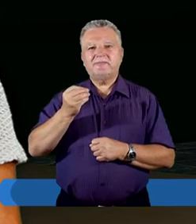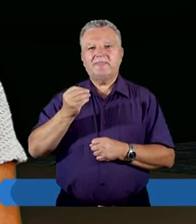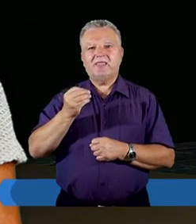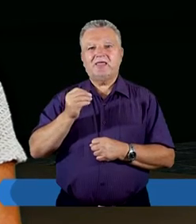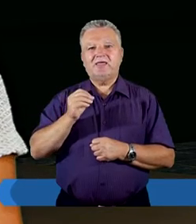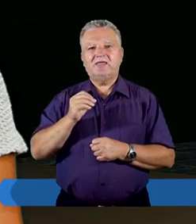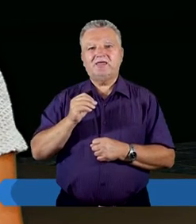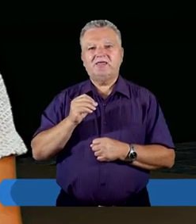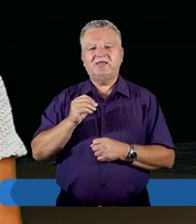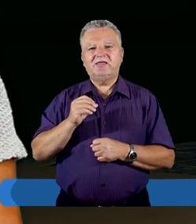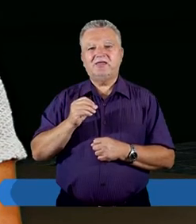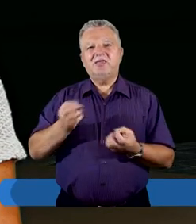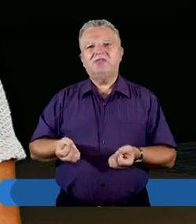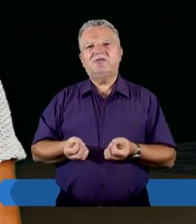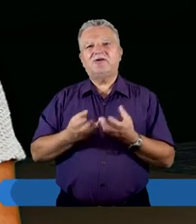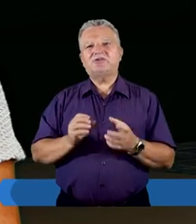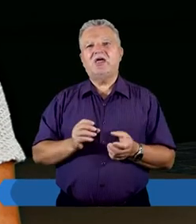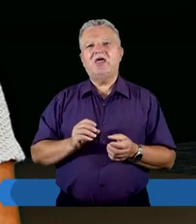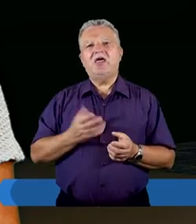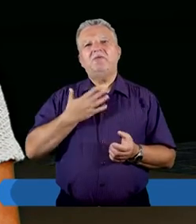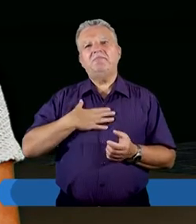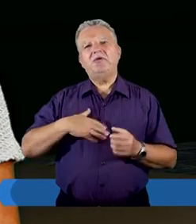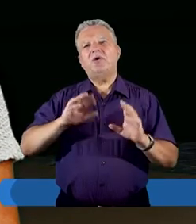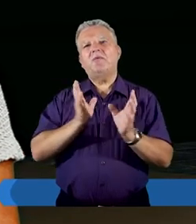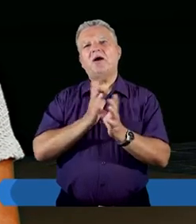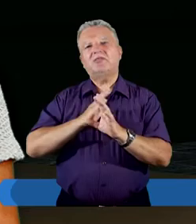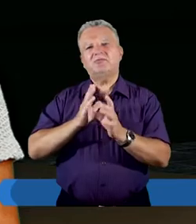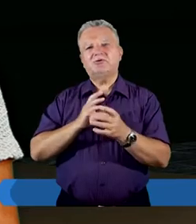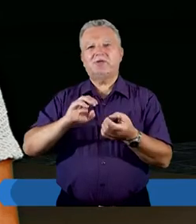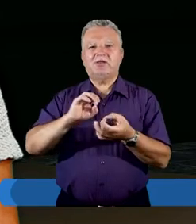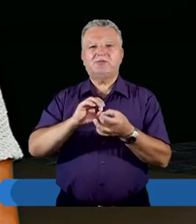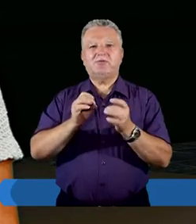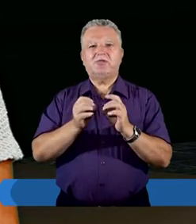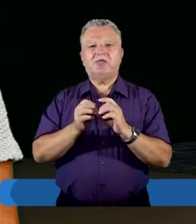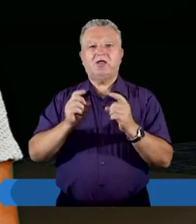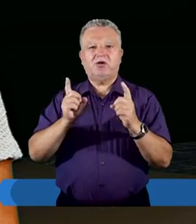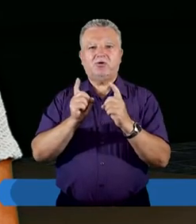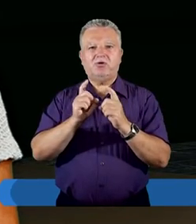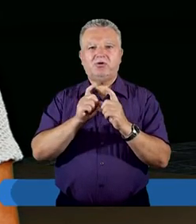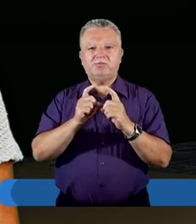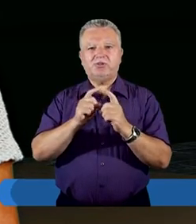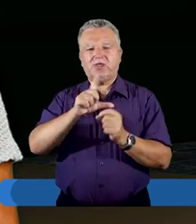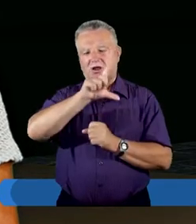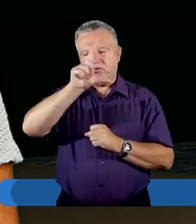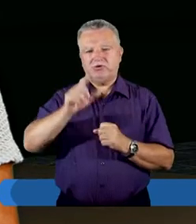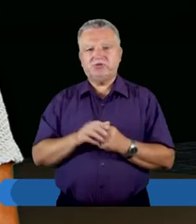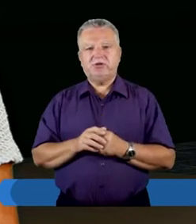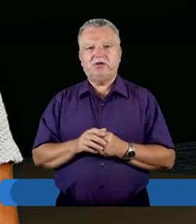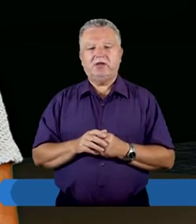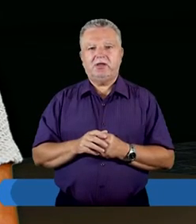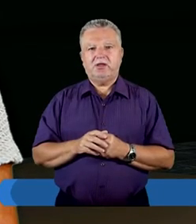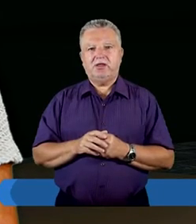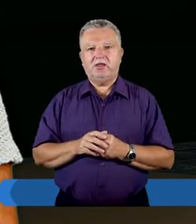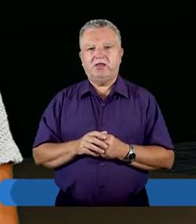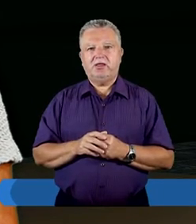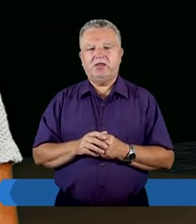daje miłą atmosferę dla osób, z którymi się spotyka w podobnych sytuacjach. I ważne w takim